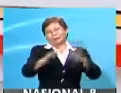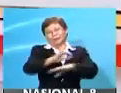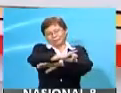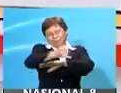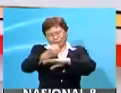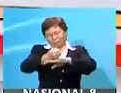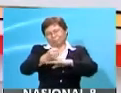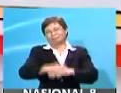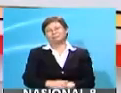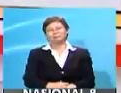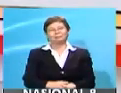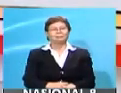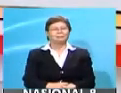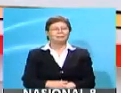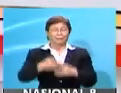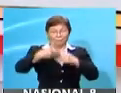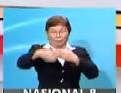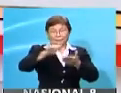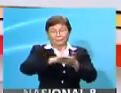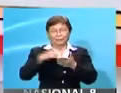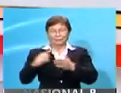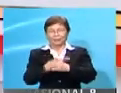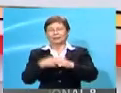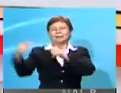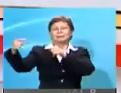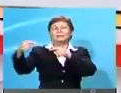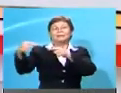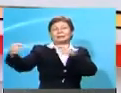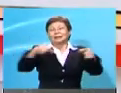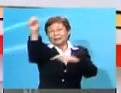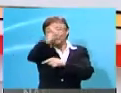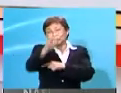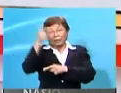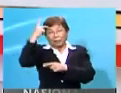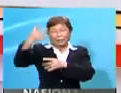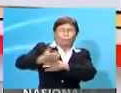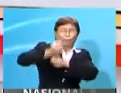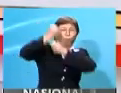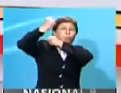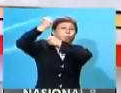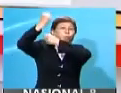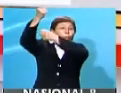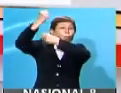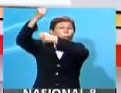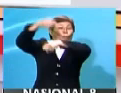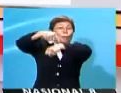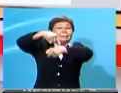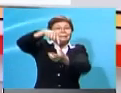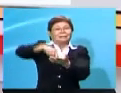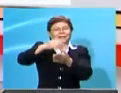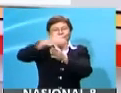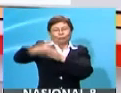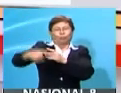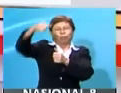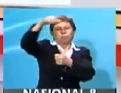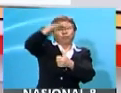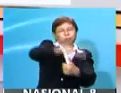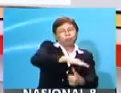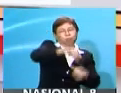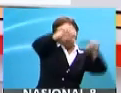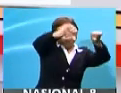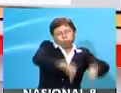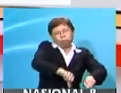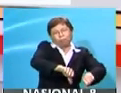keranga baik seterusnya kita beralih ke Liga Super Kelantan mencatat kemenangan terbesar musim ini selepas mempelasah angkatan tentera